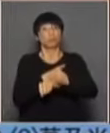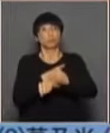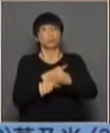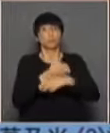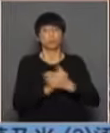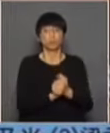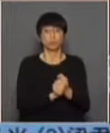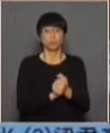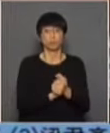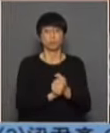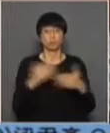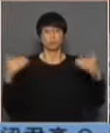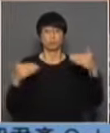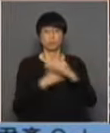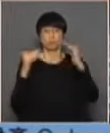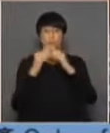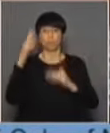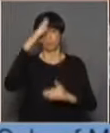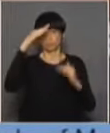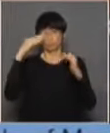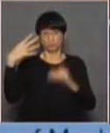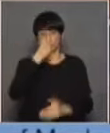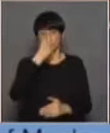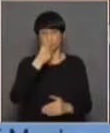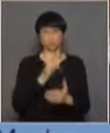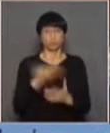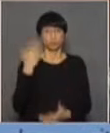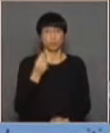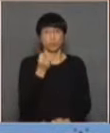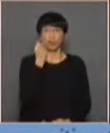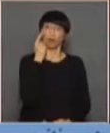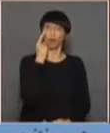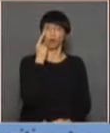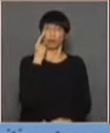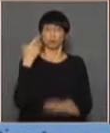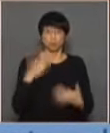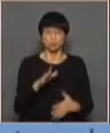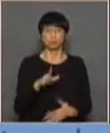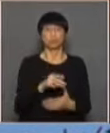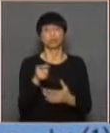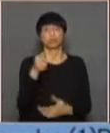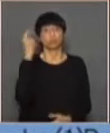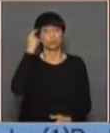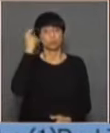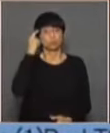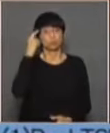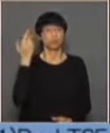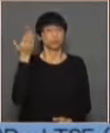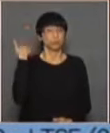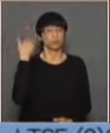这个运房局局长张炳良最初表示非常惊讶，后来又被人揭发原来他事先知